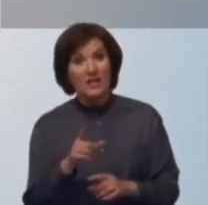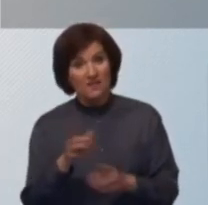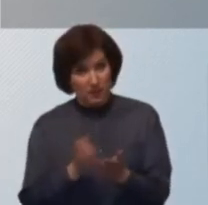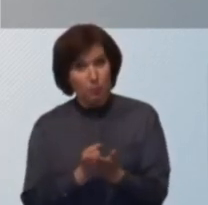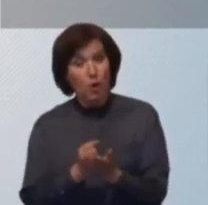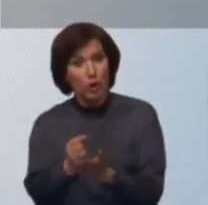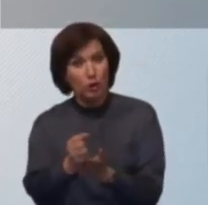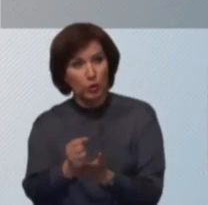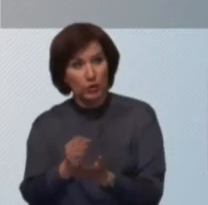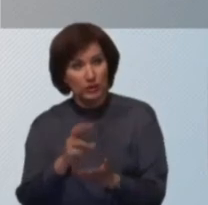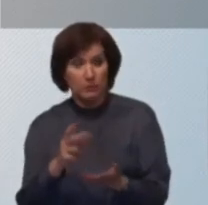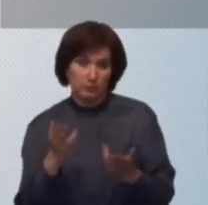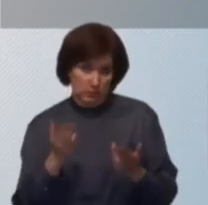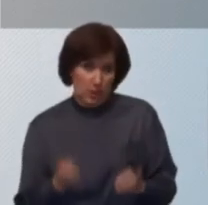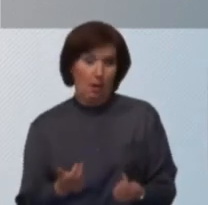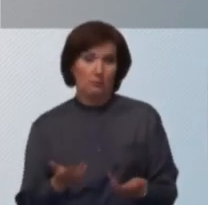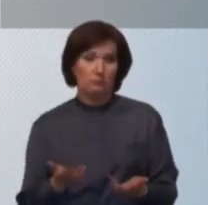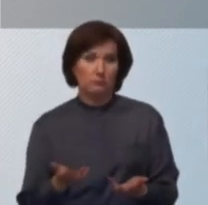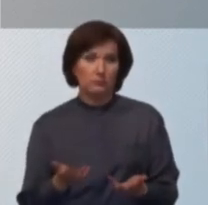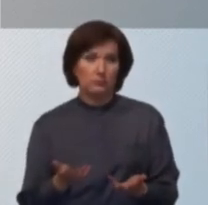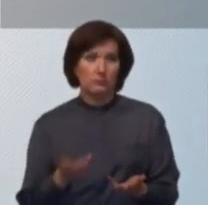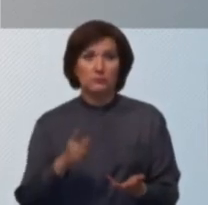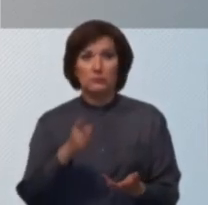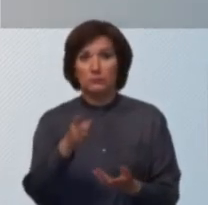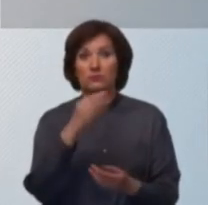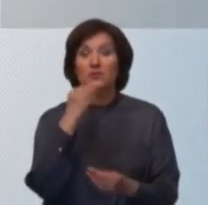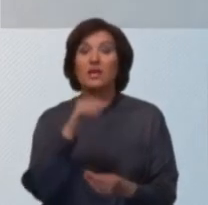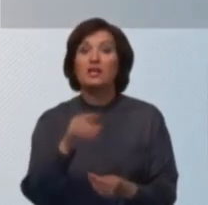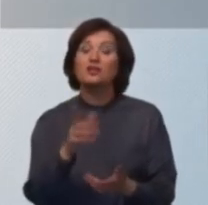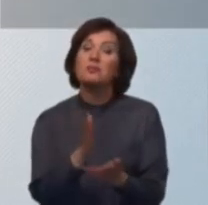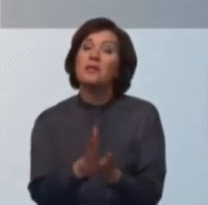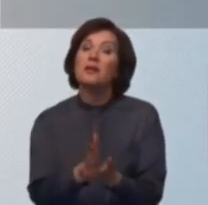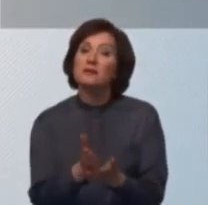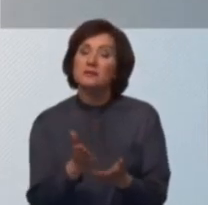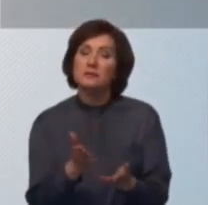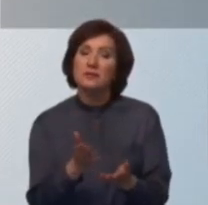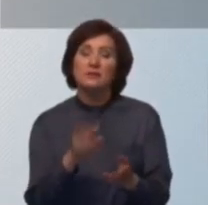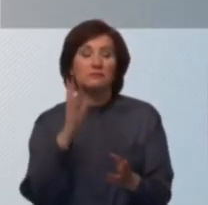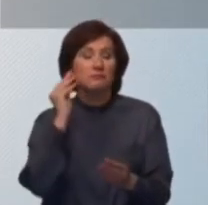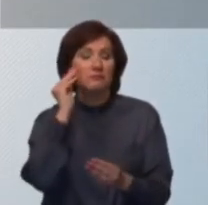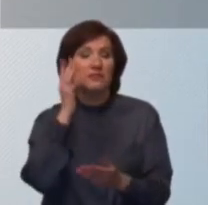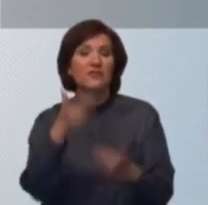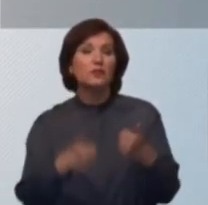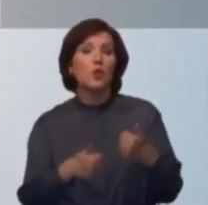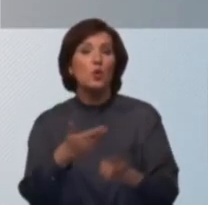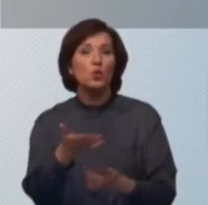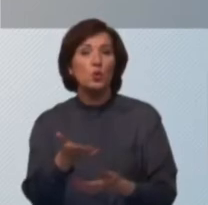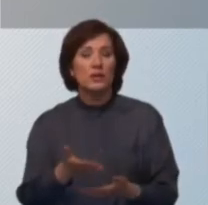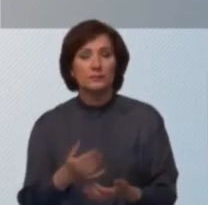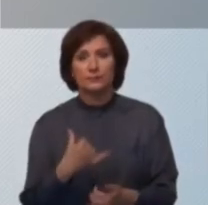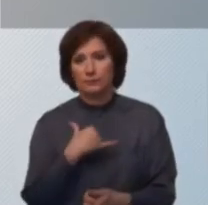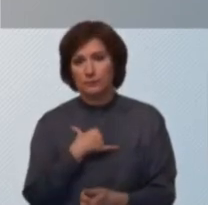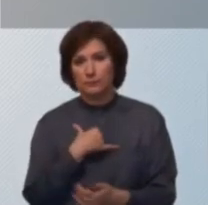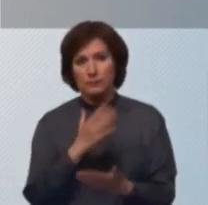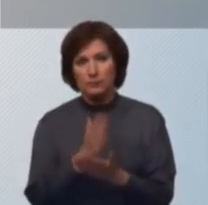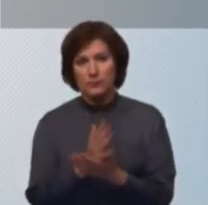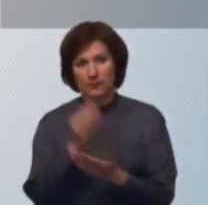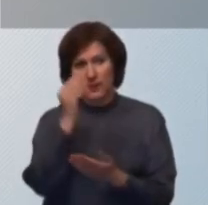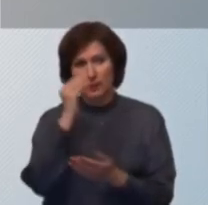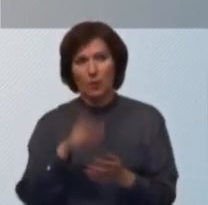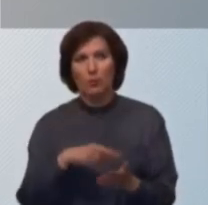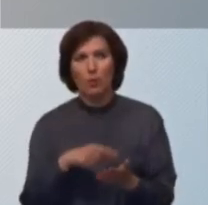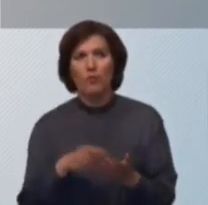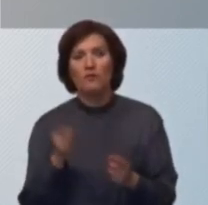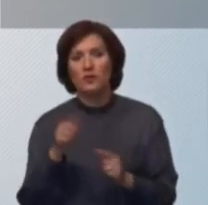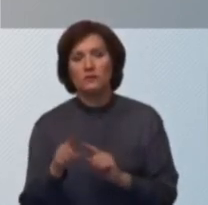баллотуетесь, тем не меньше. Да. А чему вы кращим е за вашего конкурента? У меня есть мнение по